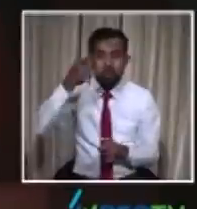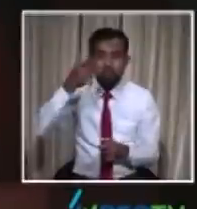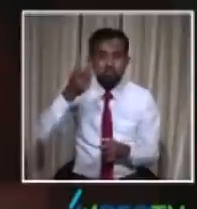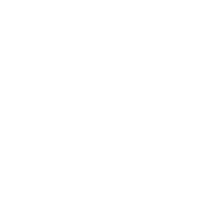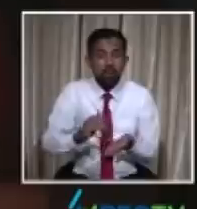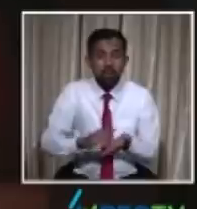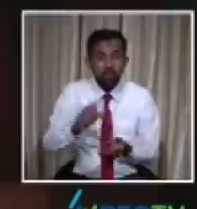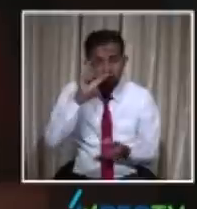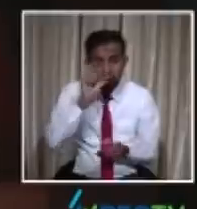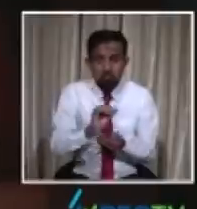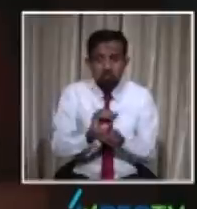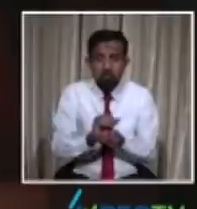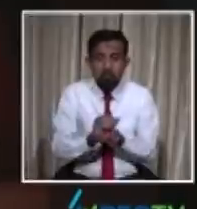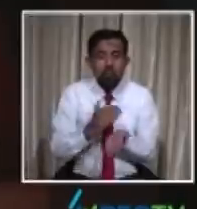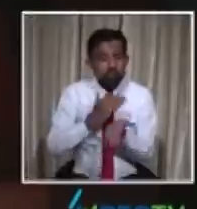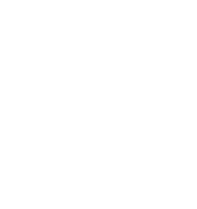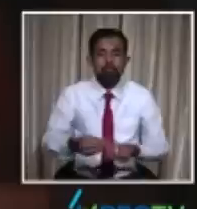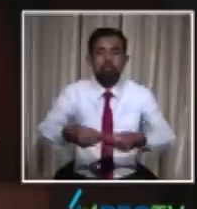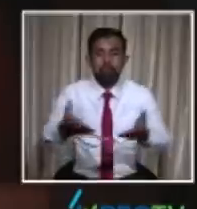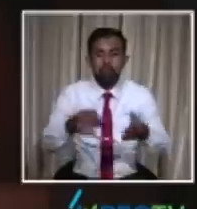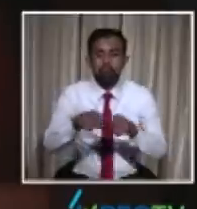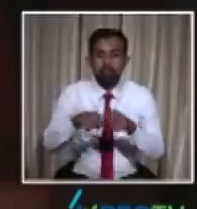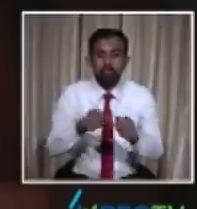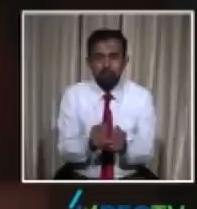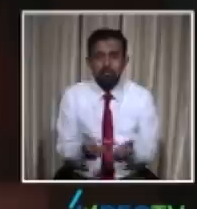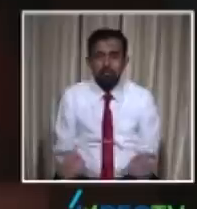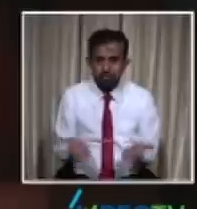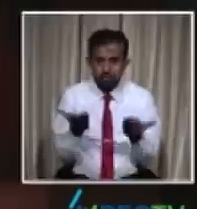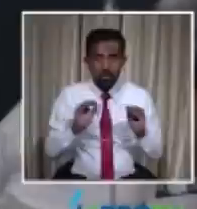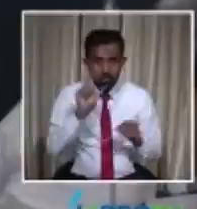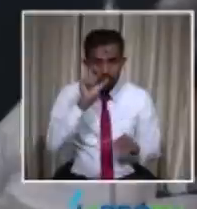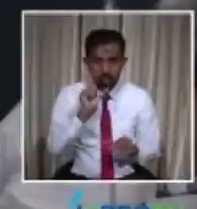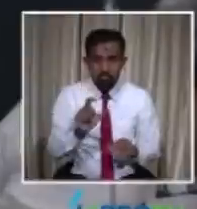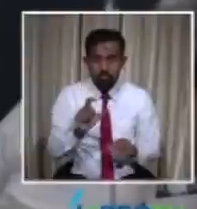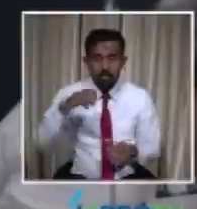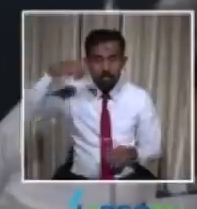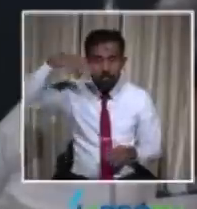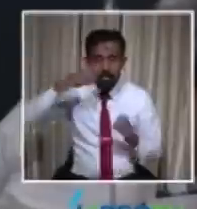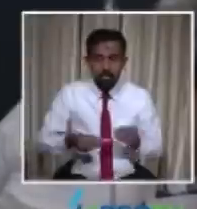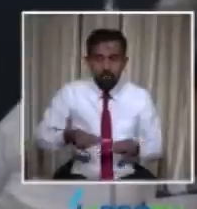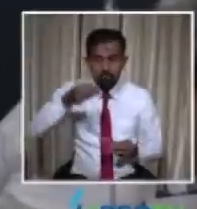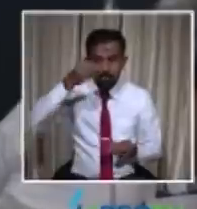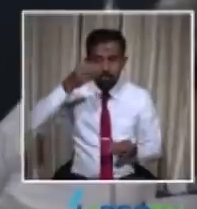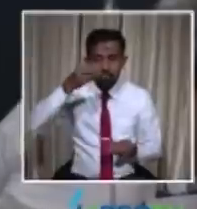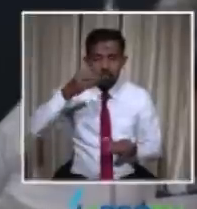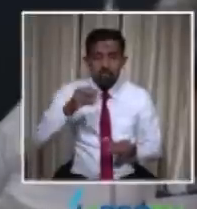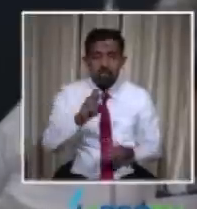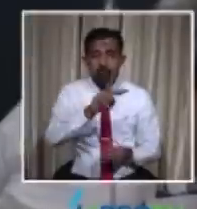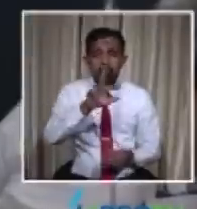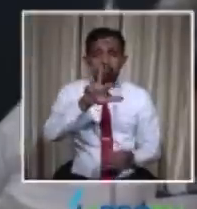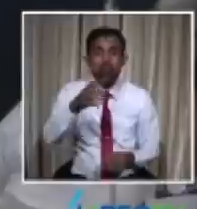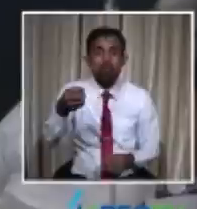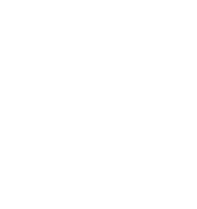නැවතත් සලකා බලලා මිනිස්සුන්ට සහනයක් ලබා දෙන ආකාරයට කාර්යය කරන්නයි කියලා මම ඉල්ලීමක් කරනවා. විදුලි බිලේ වැඩිවීම සම්බන්ධයෙන් අපි 29 වෙනි දින